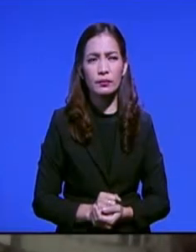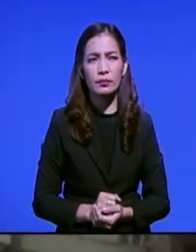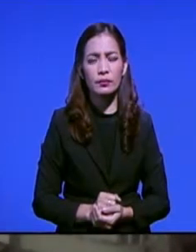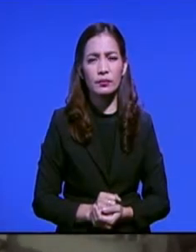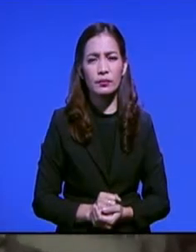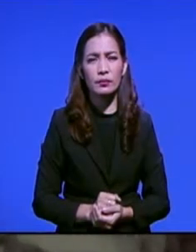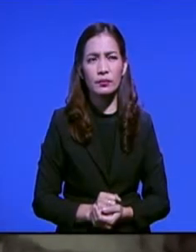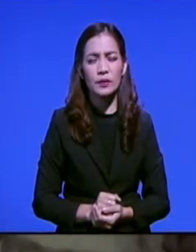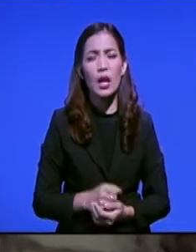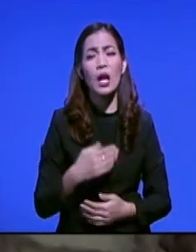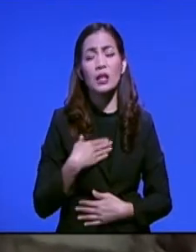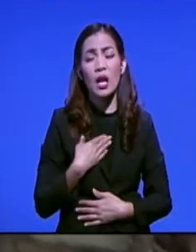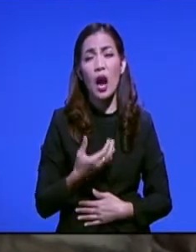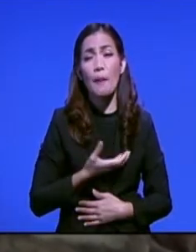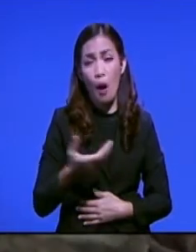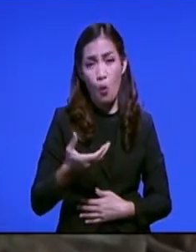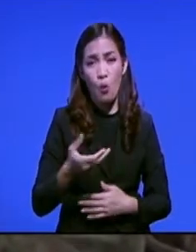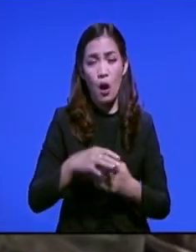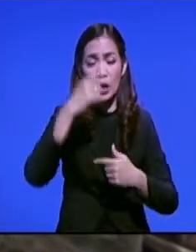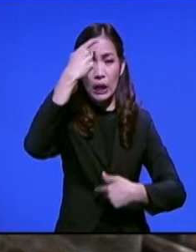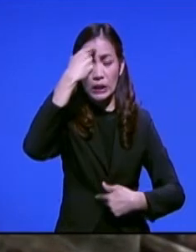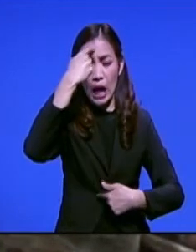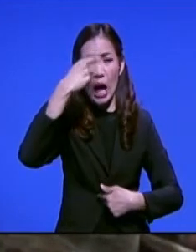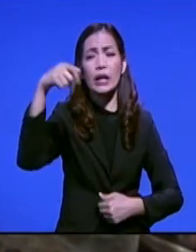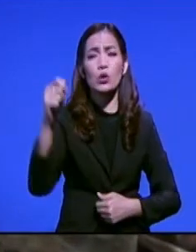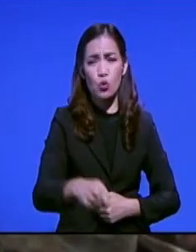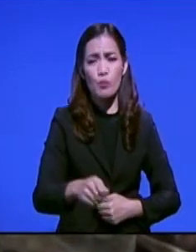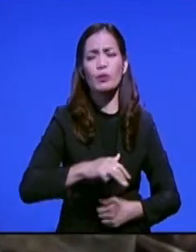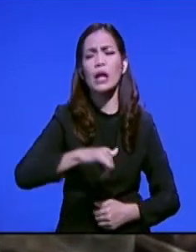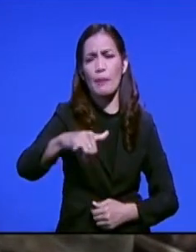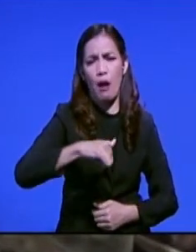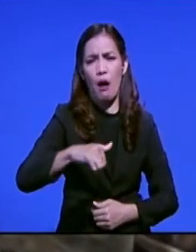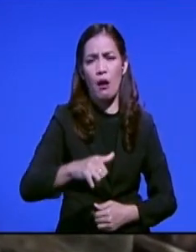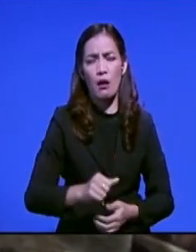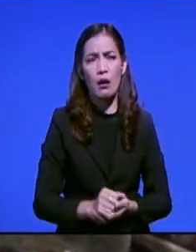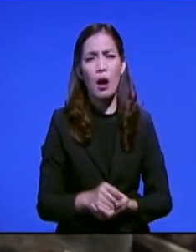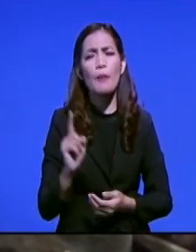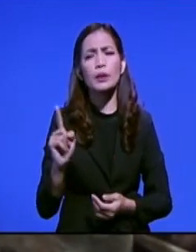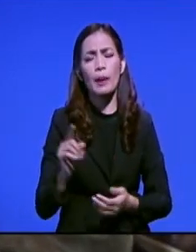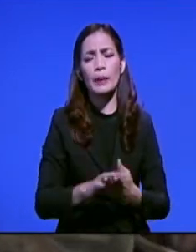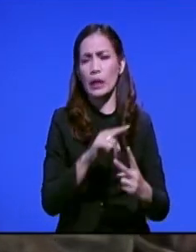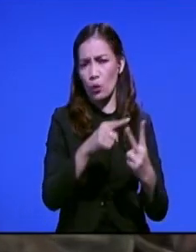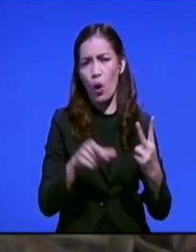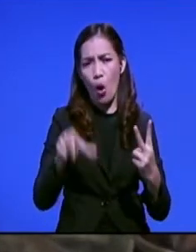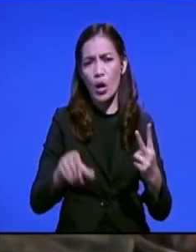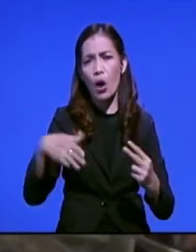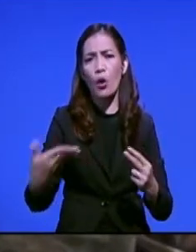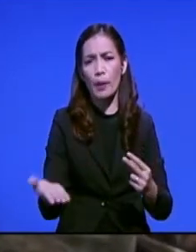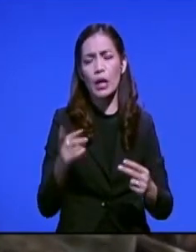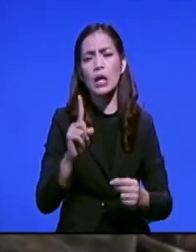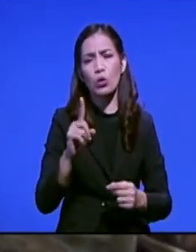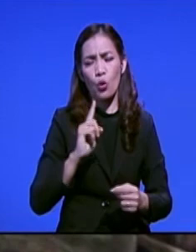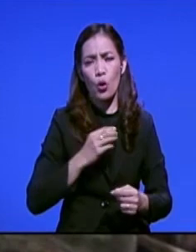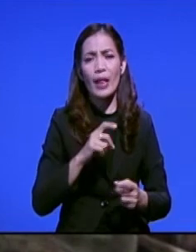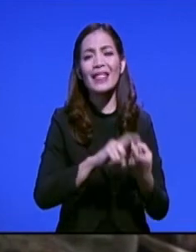Pelakunya itu dihukum yang sebesar-besarnya sih, Mas, sesuai setimpal apa yang dia lakuin, Mas, gitu. Masalahnya ini udah dua korban, ya, Mas, ya, satu lagi teman saya